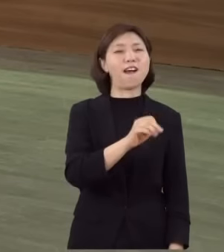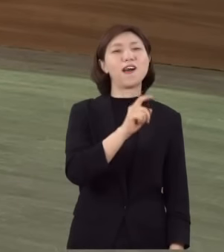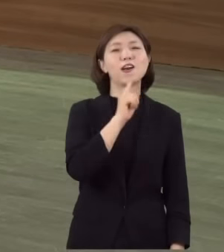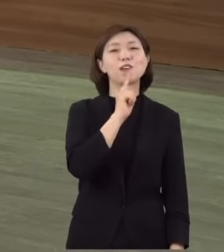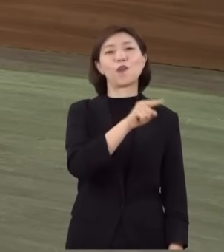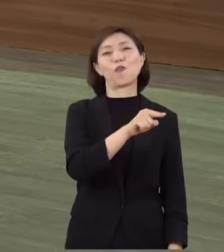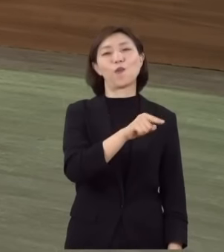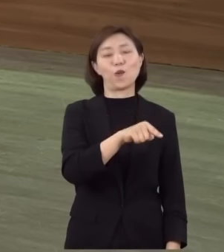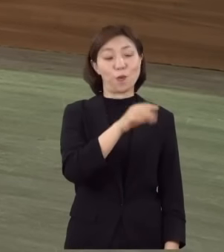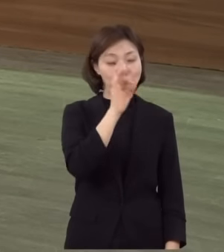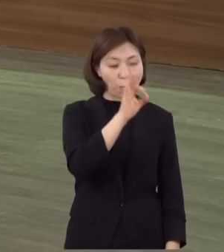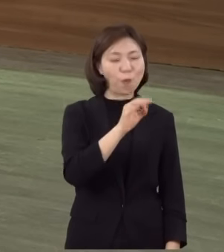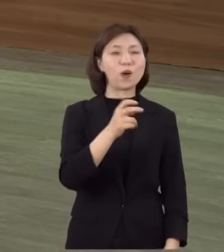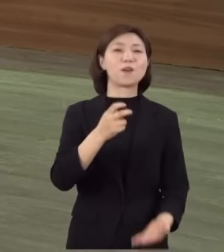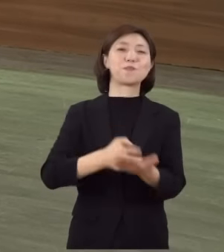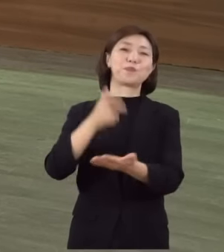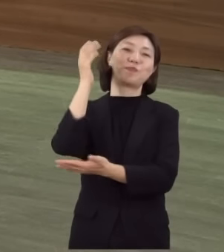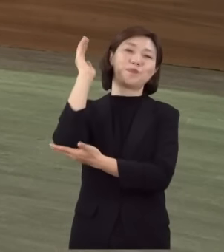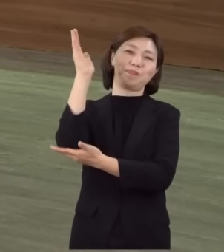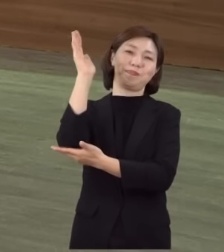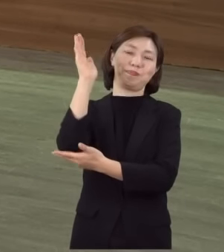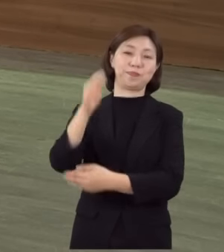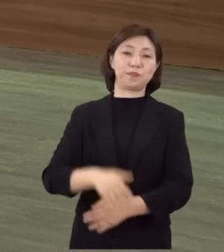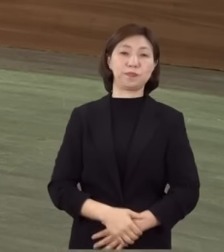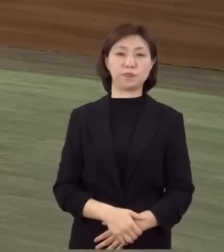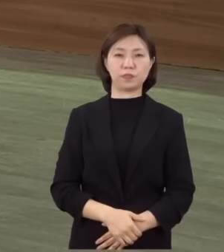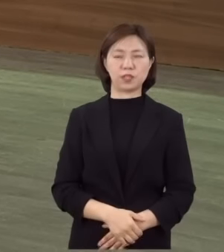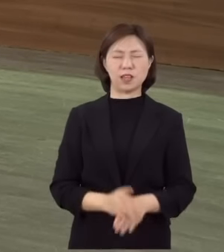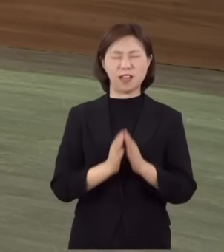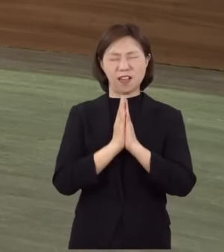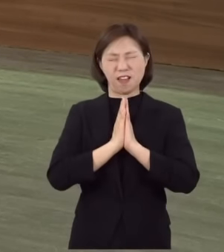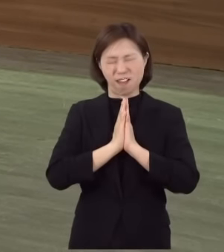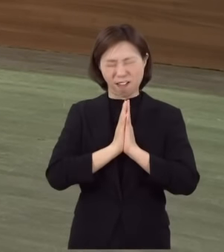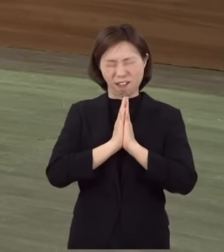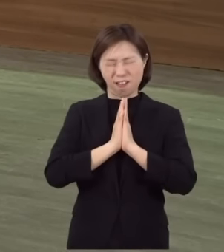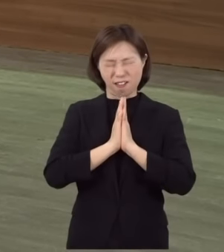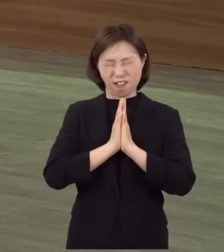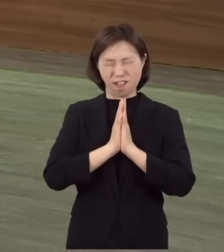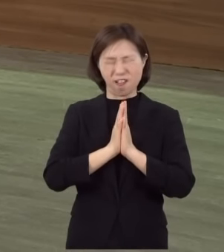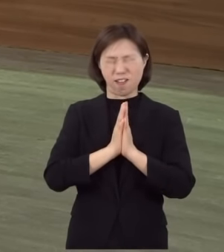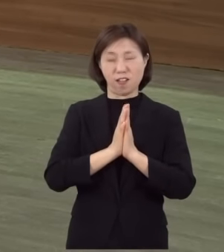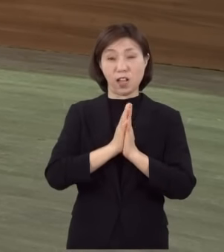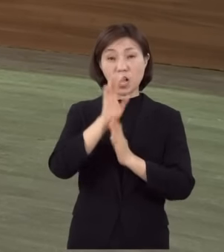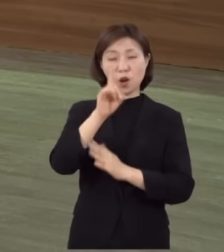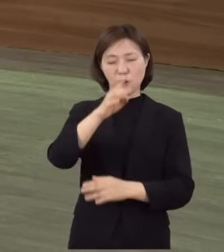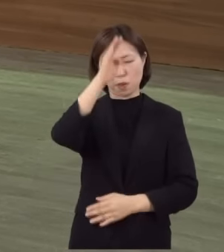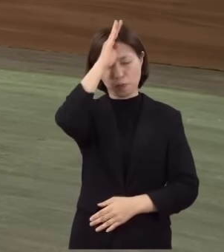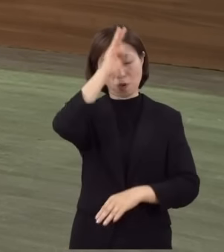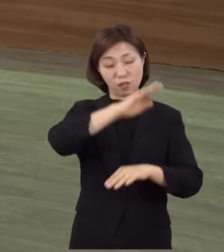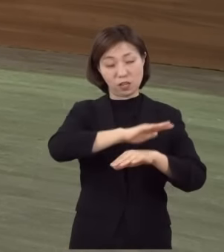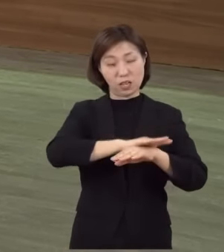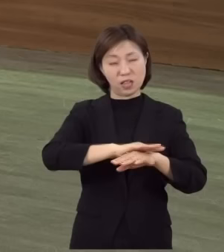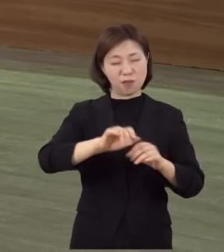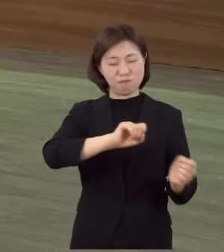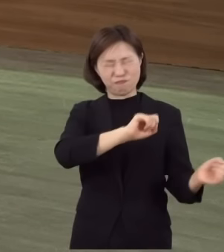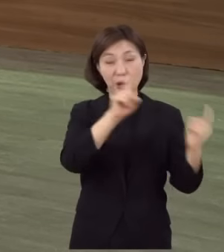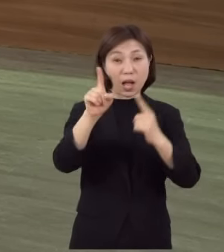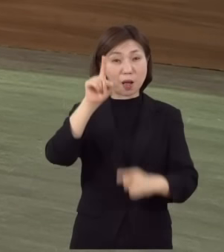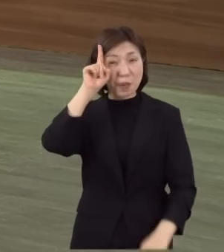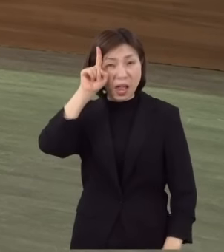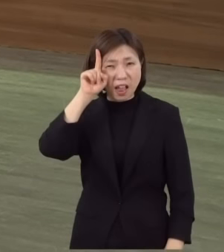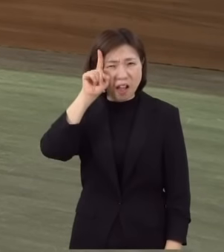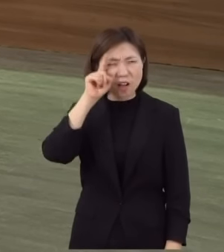되겠습니다 근데 솔직히 이렇게 기도해 가지고 병들이 술술 나오면 마 좋겠어요 얼마나